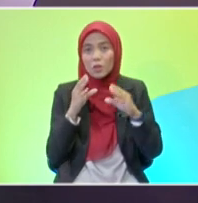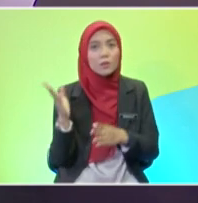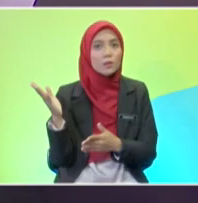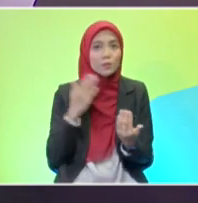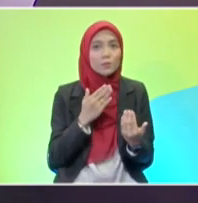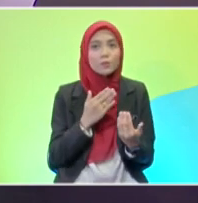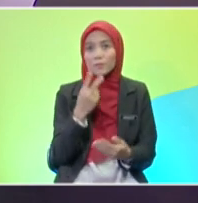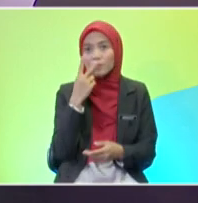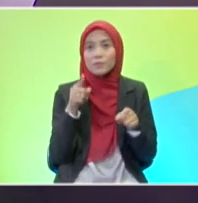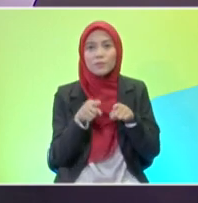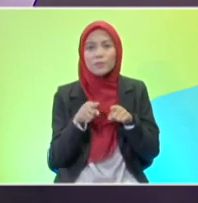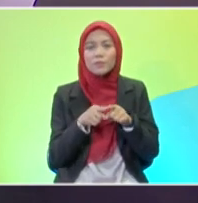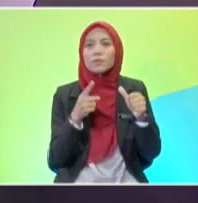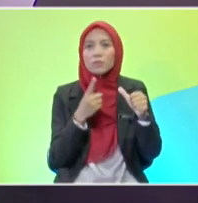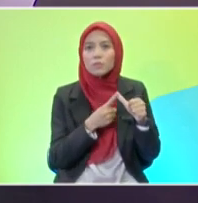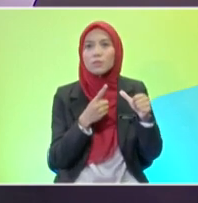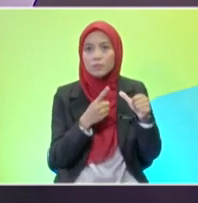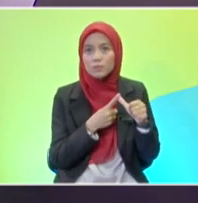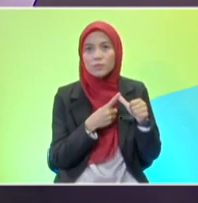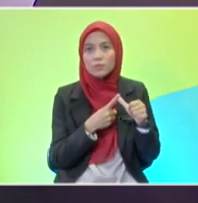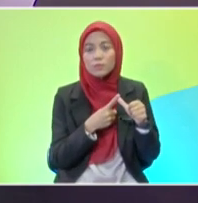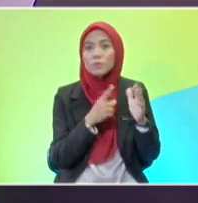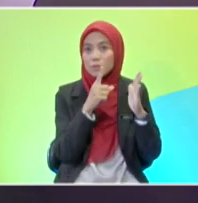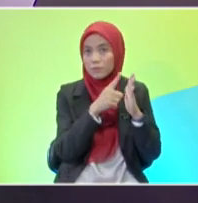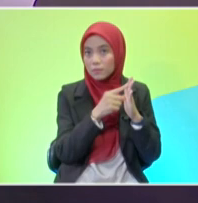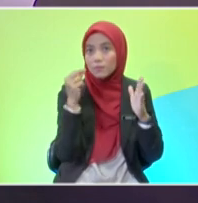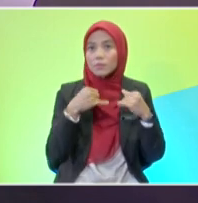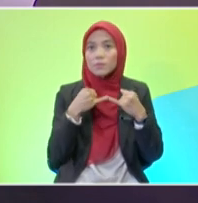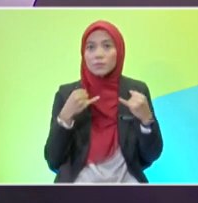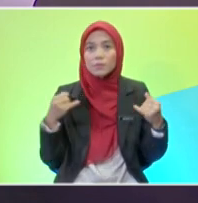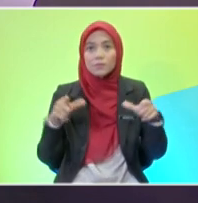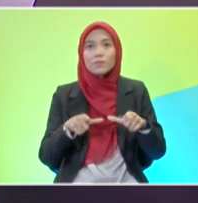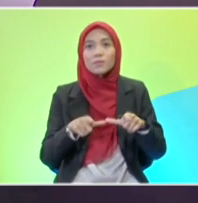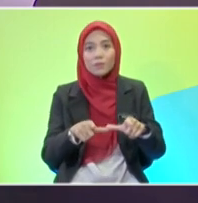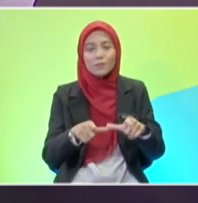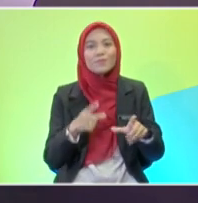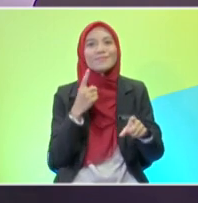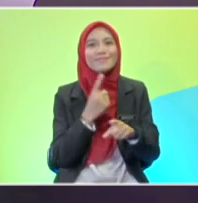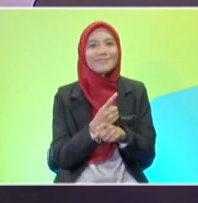yang pertama memilih jenis kayu betul ya